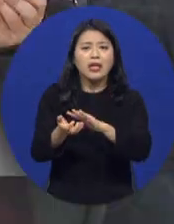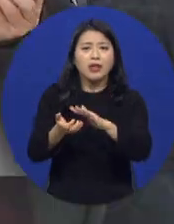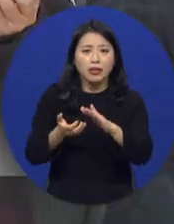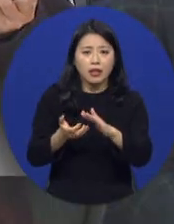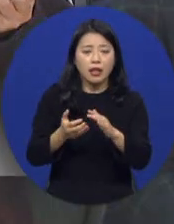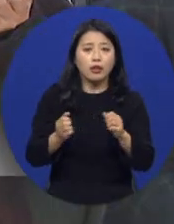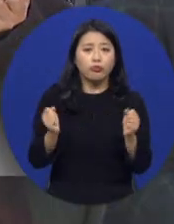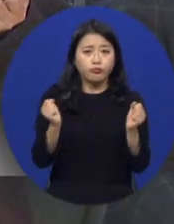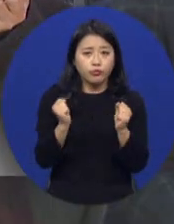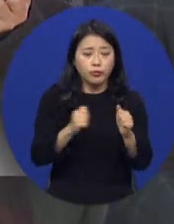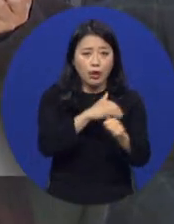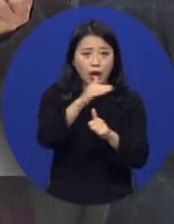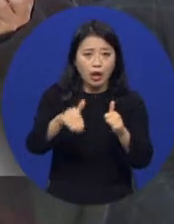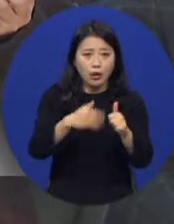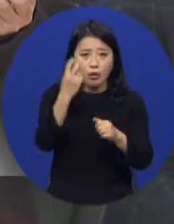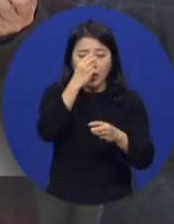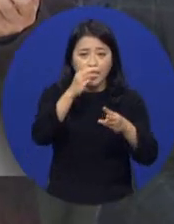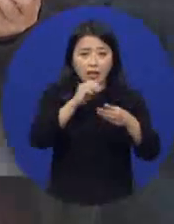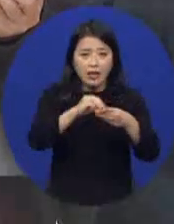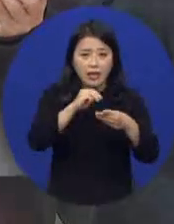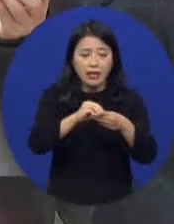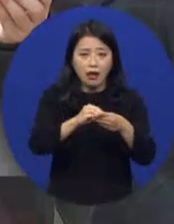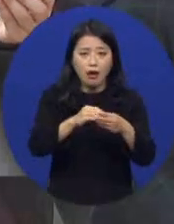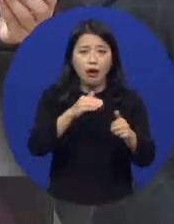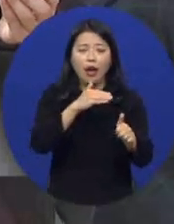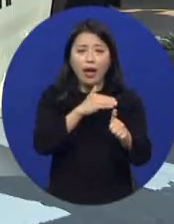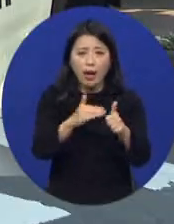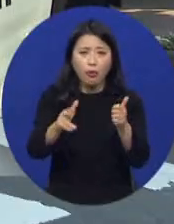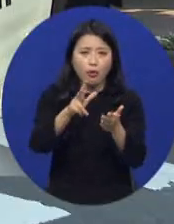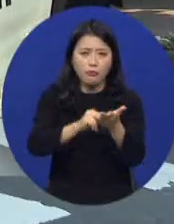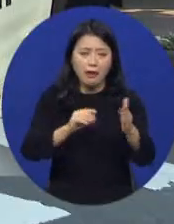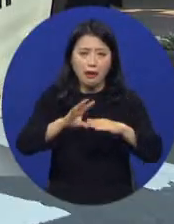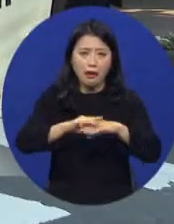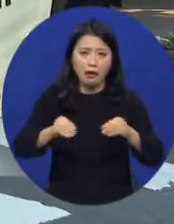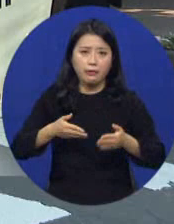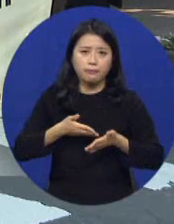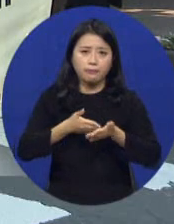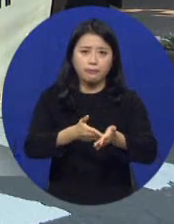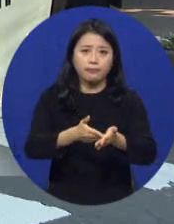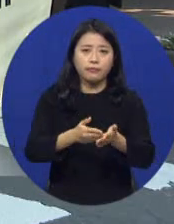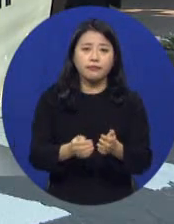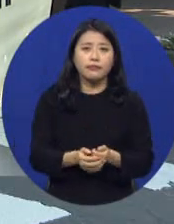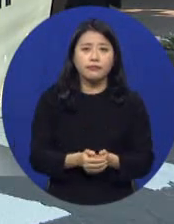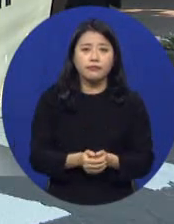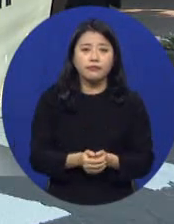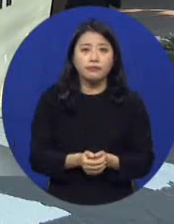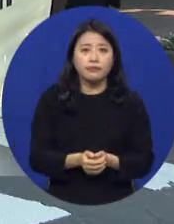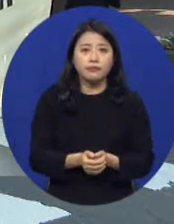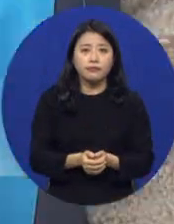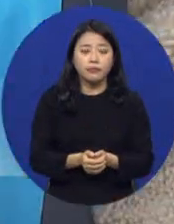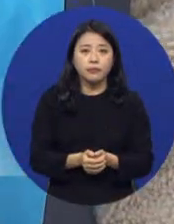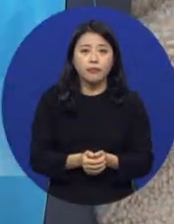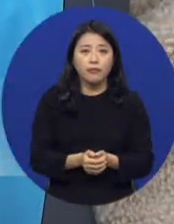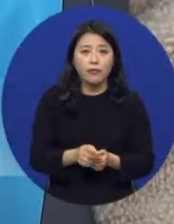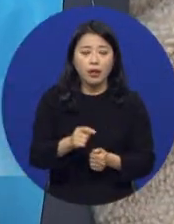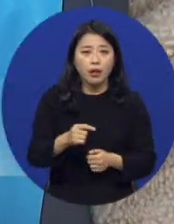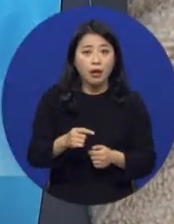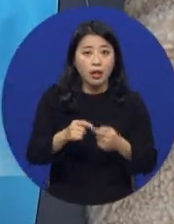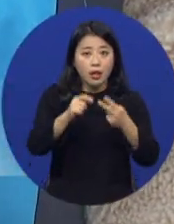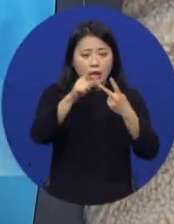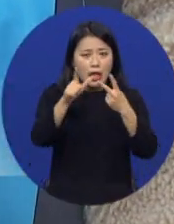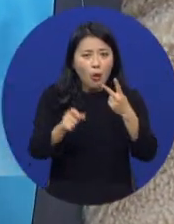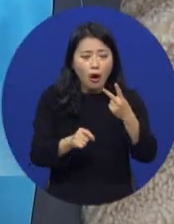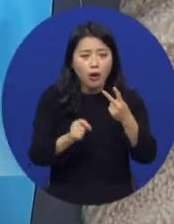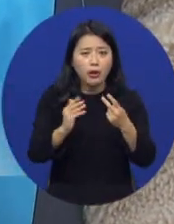북부광역환경관리센터 노동자 대량 해고 문제를 해결하라고 제주도에 축구였습니다 이들은 다음 달이면